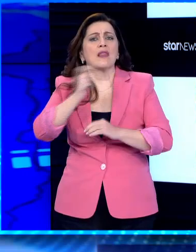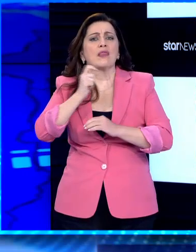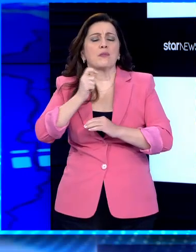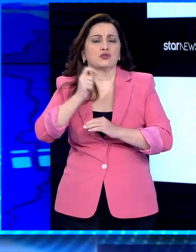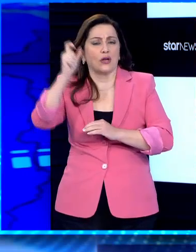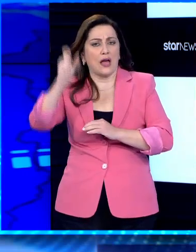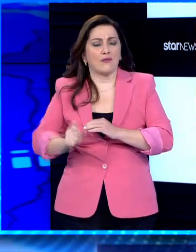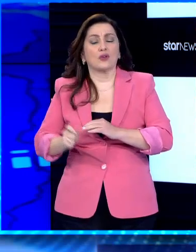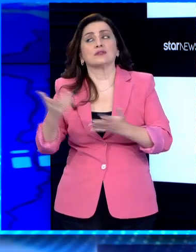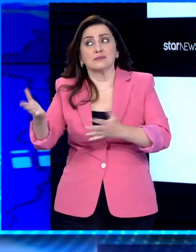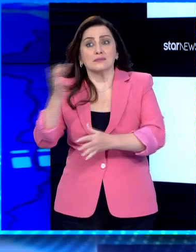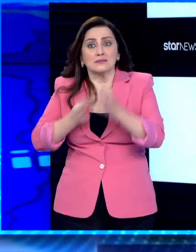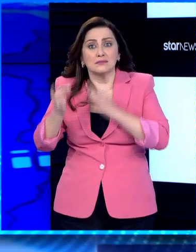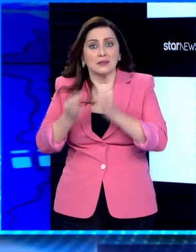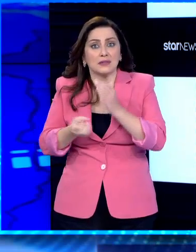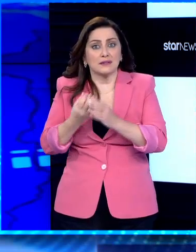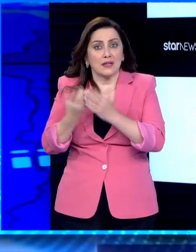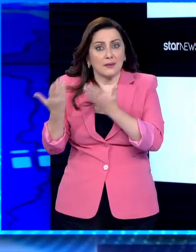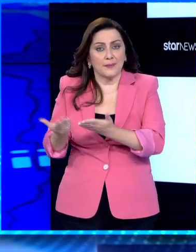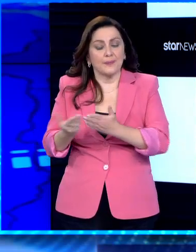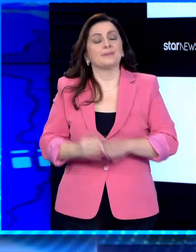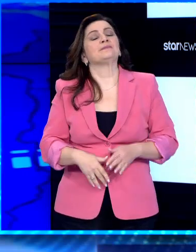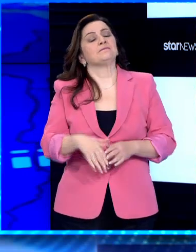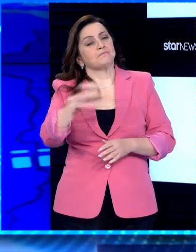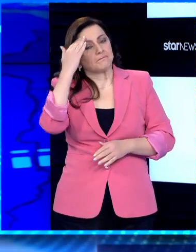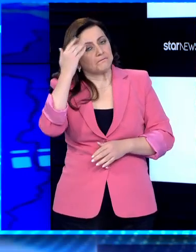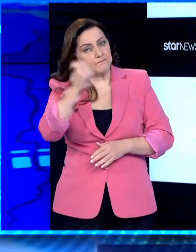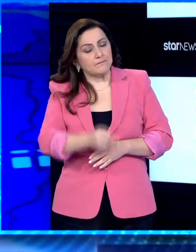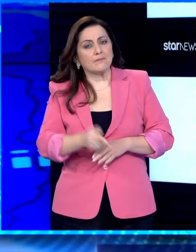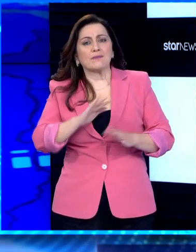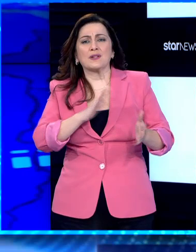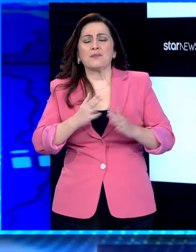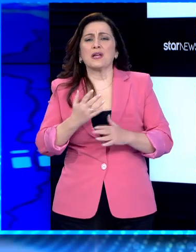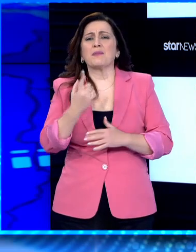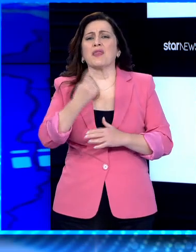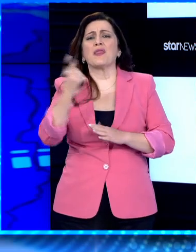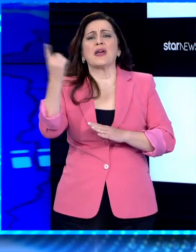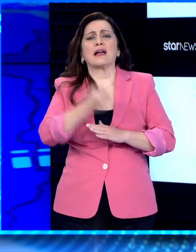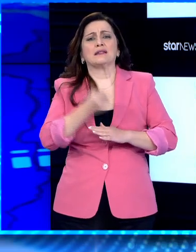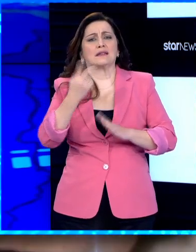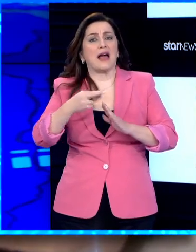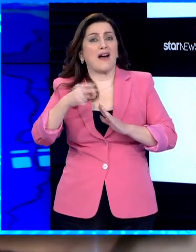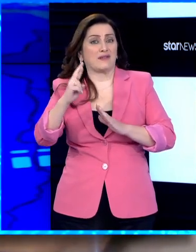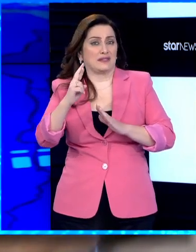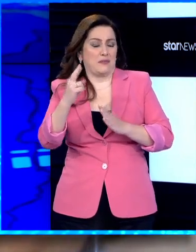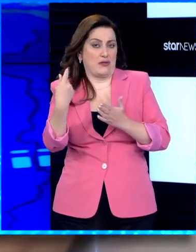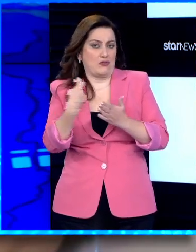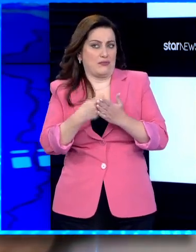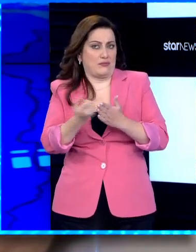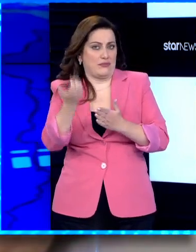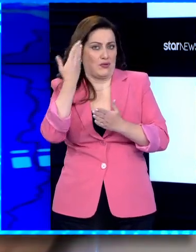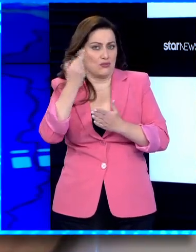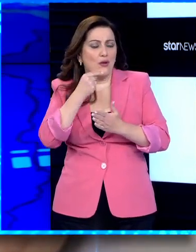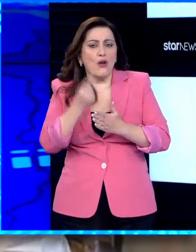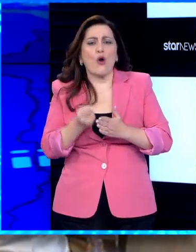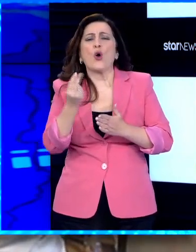μεσημέρι, Γιώργο. Κρεμόμαστε από τα χείλη. Καλό μεσημέρι, Κατερίνα. Γύρω στο 10% αυξημένο θα είναι φέτος το χριστουγεννιάτικο τραπέζι, καθώς ήδη έχουν